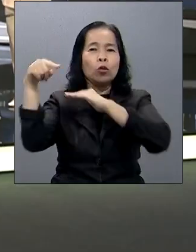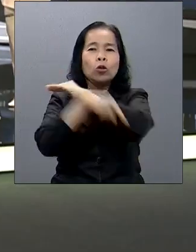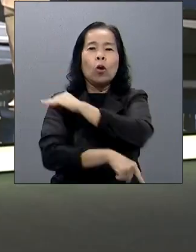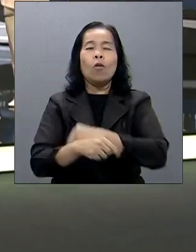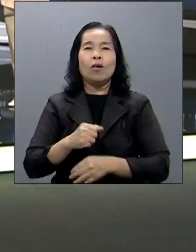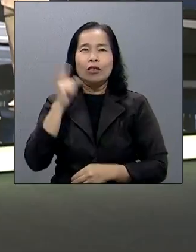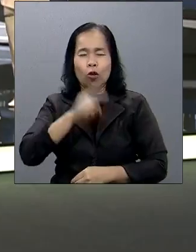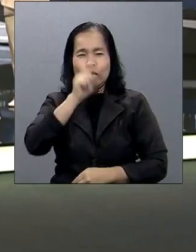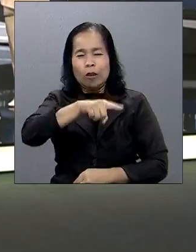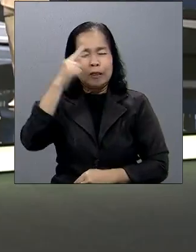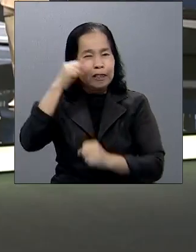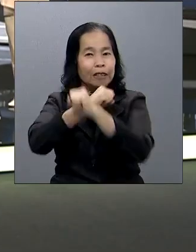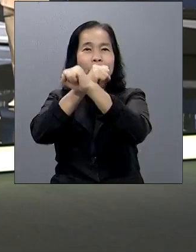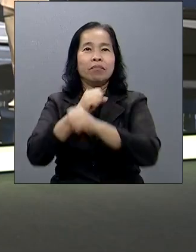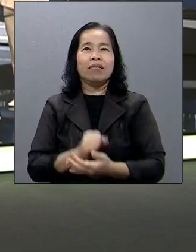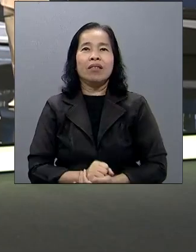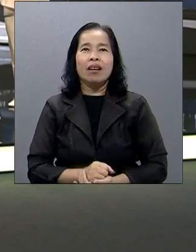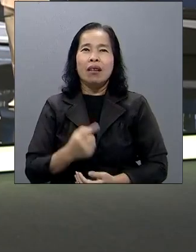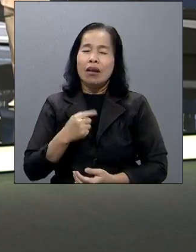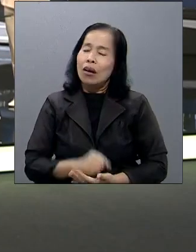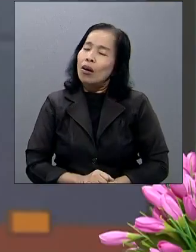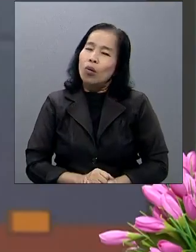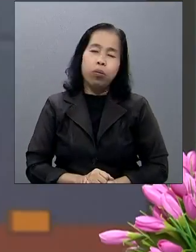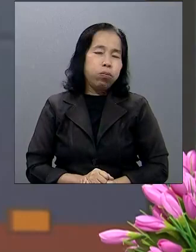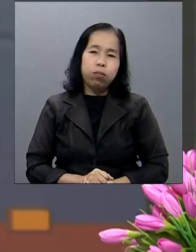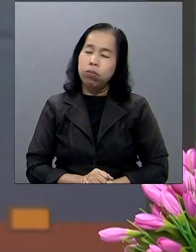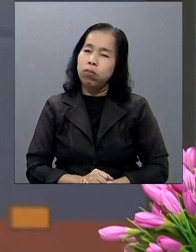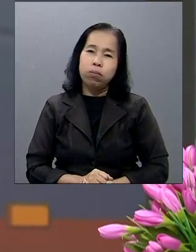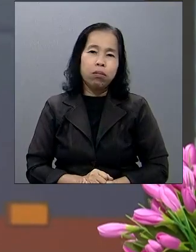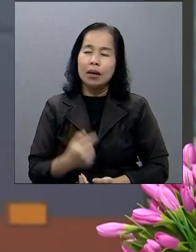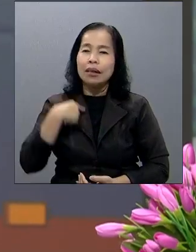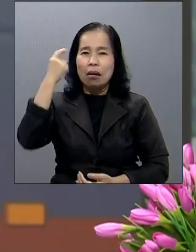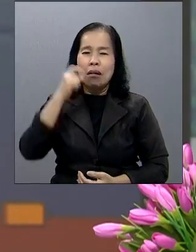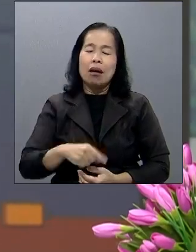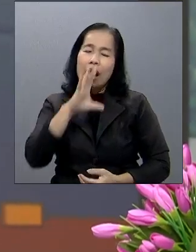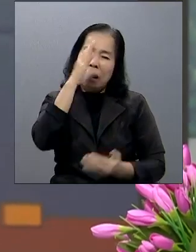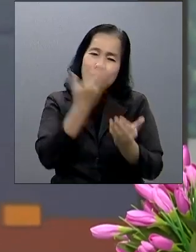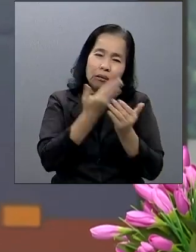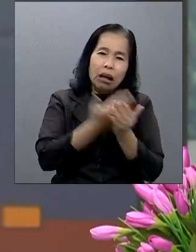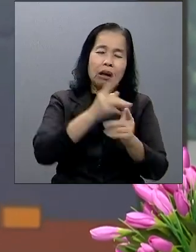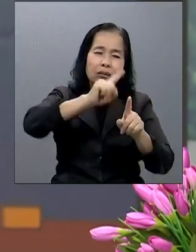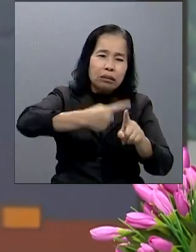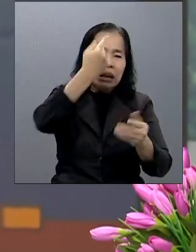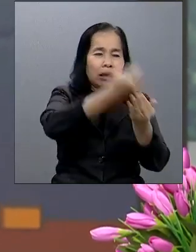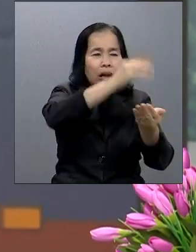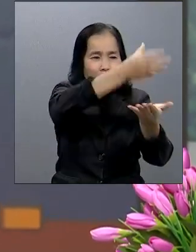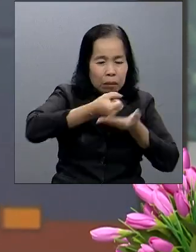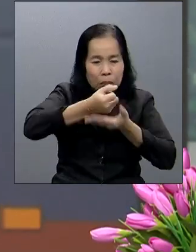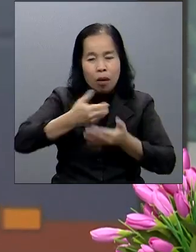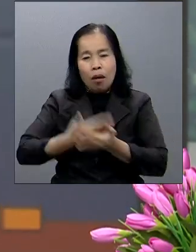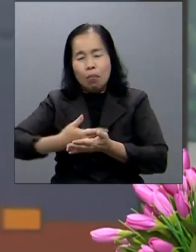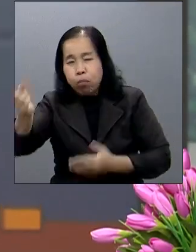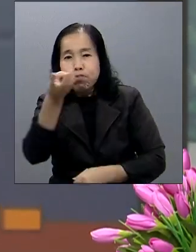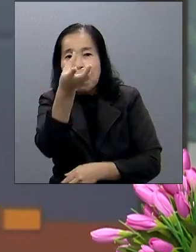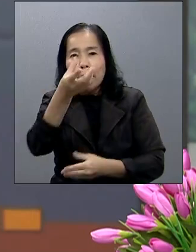ขายช่วงให้เลย ขอบคุณเลยครับนี่เตือนตลอดเลยนะหาเงินมาทั้งปีทั้งเดือนเสียกับอะไรไม่กี่นาที